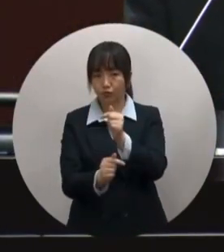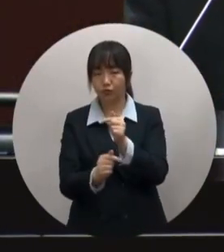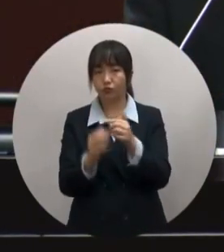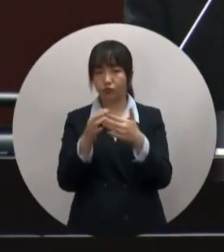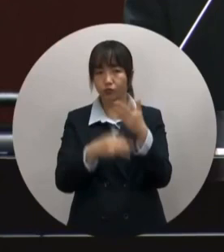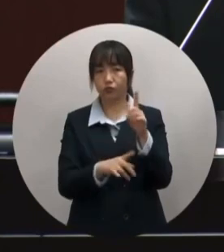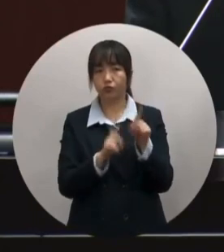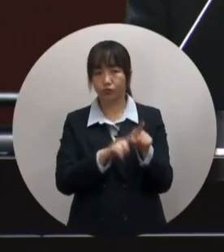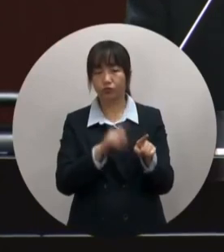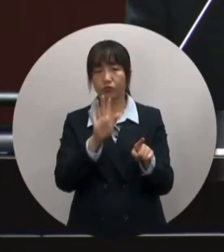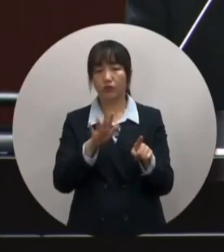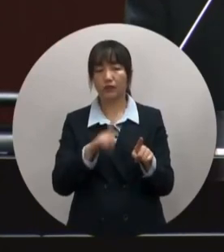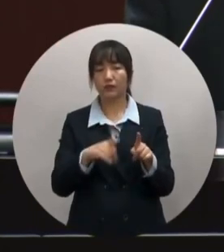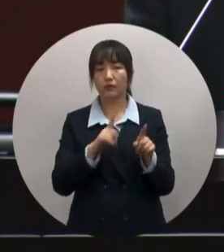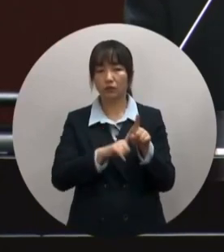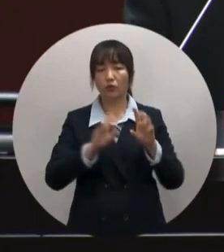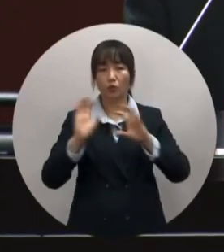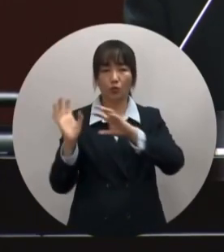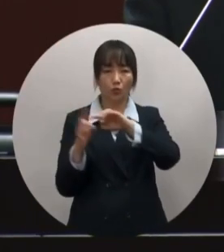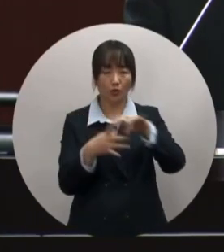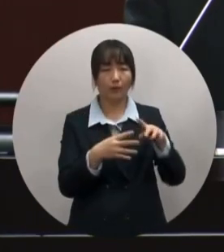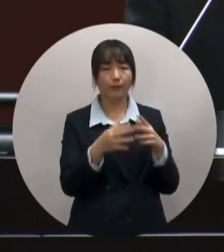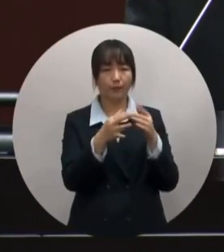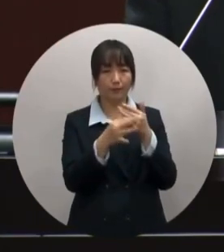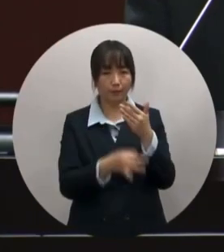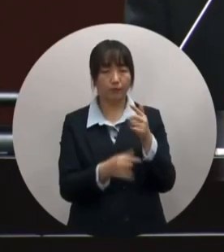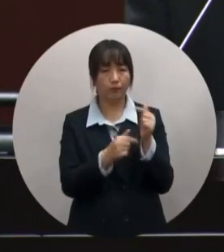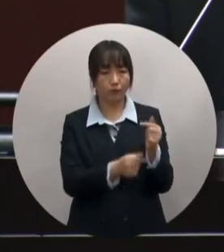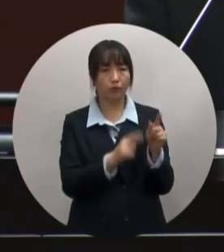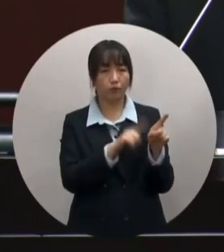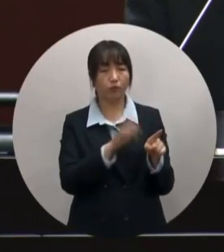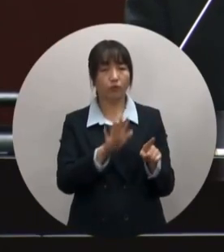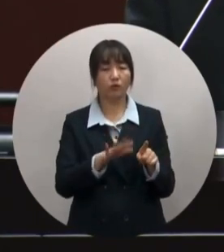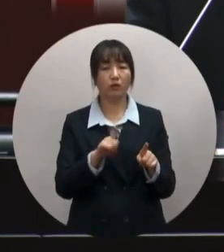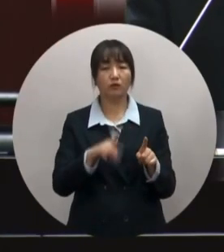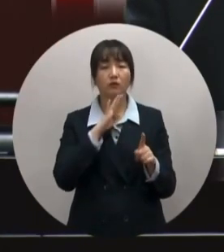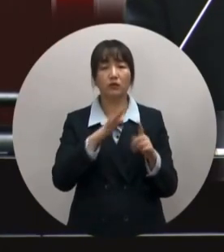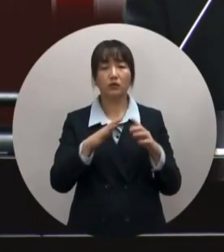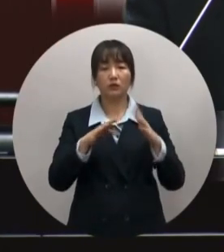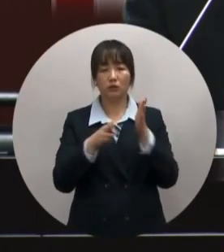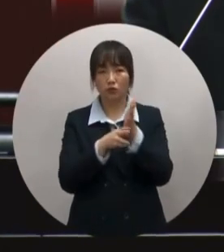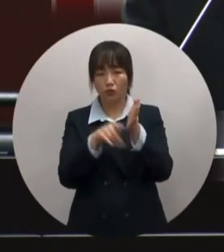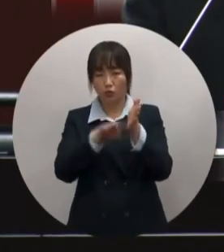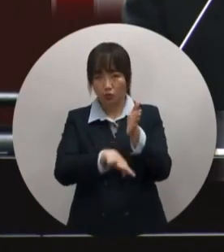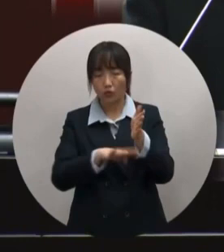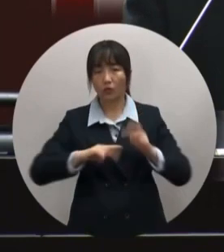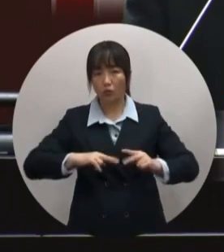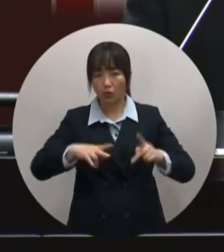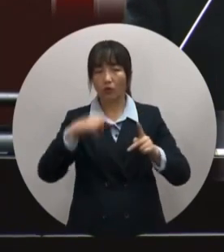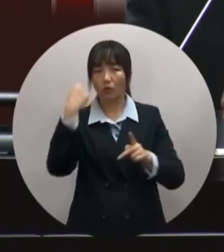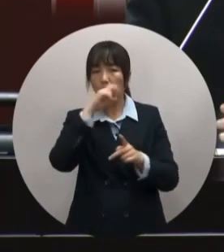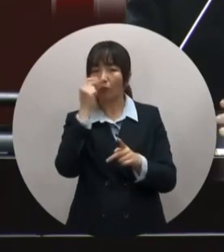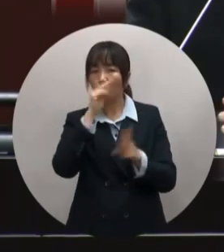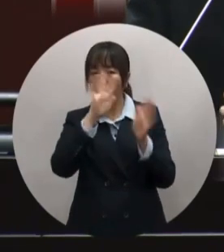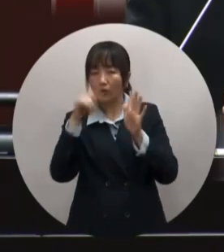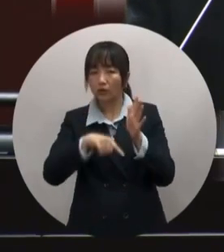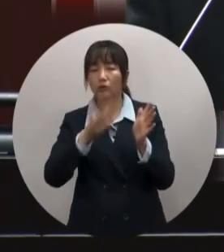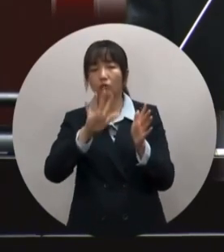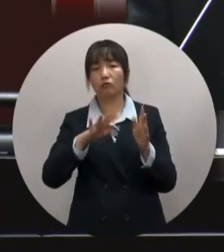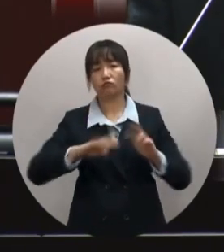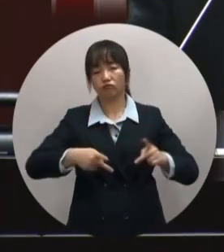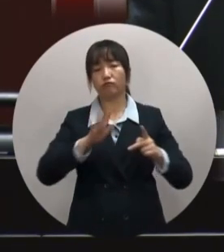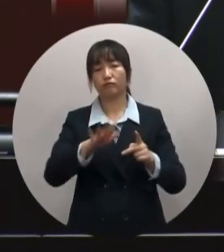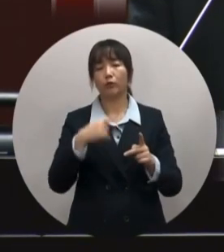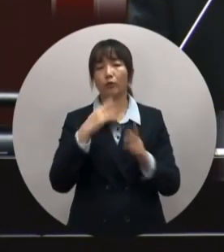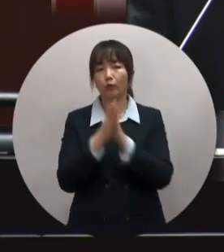準雖然是按照國際標準可是因為我們就是有底盤車另外在改造台灣很特殊的這個情